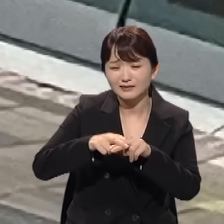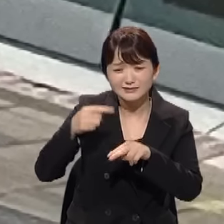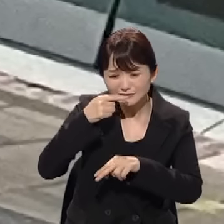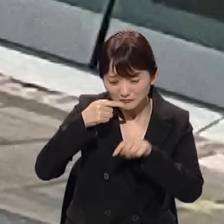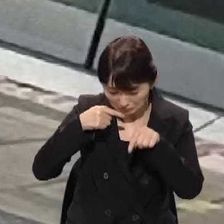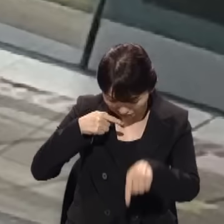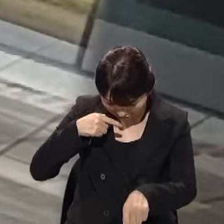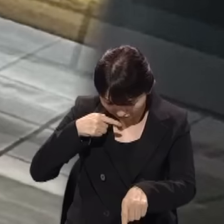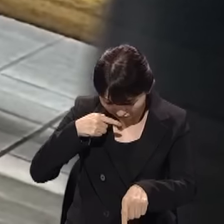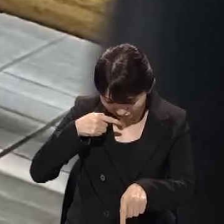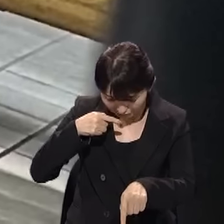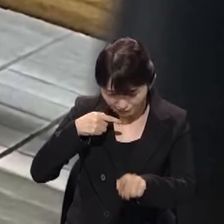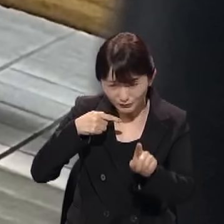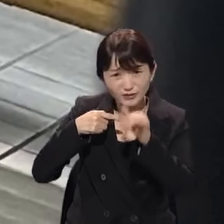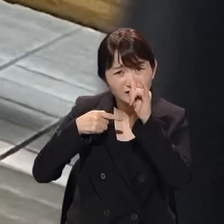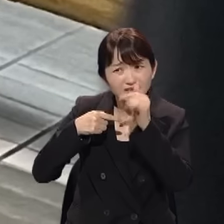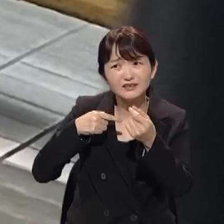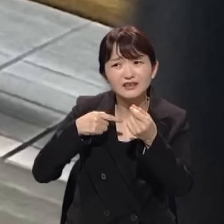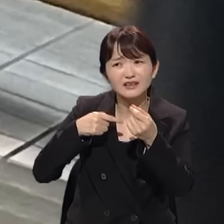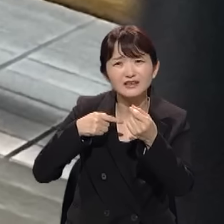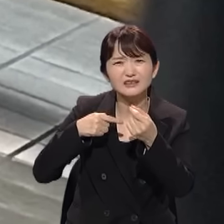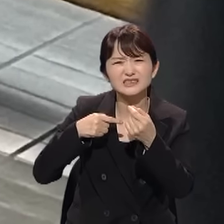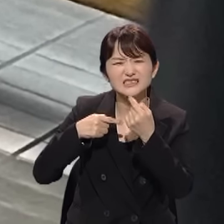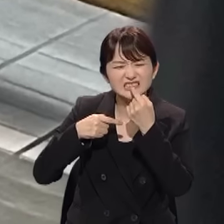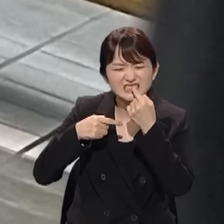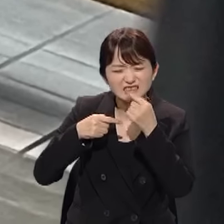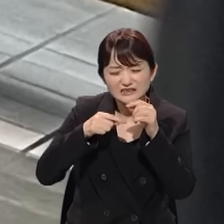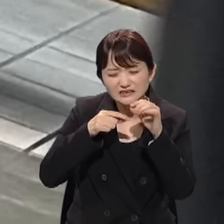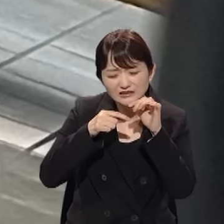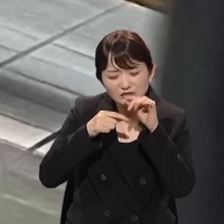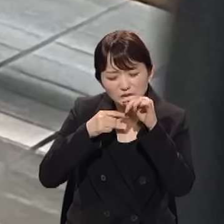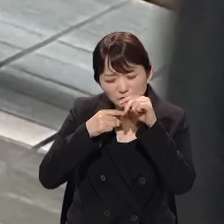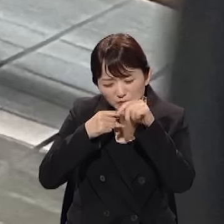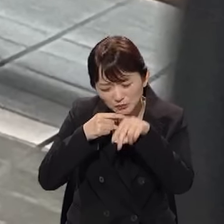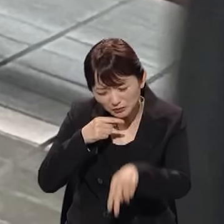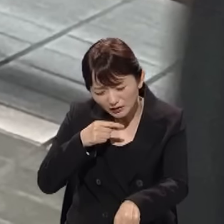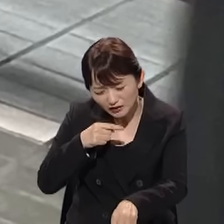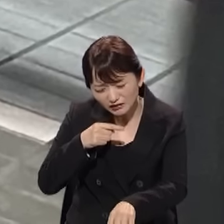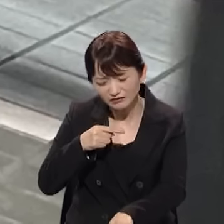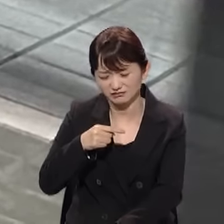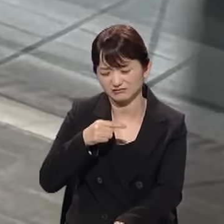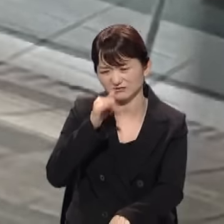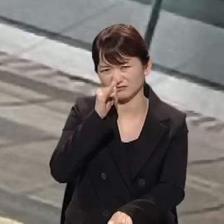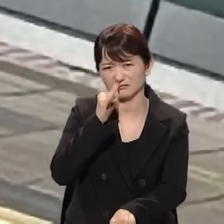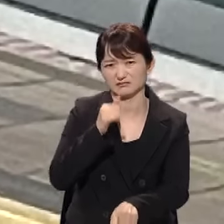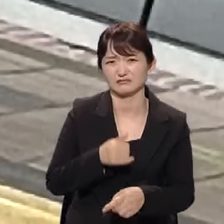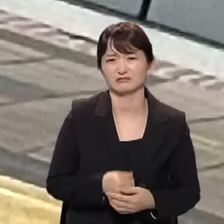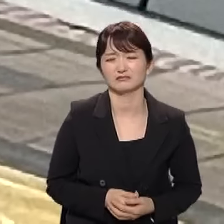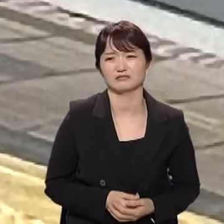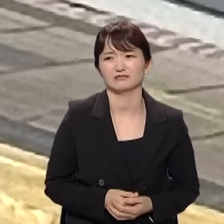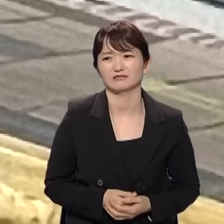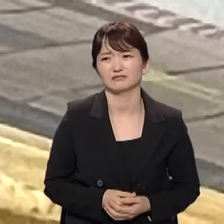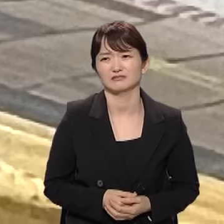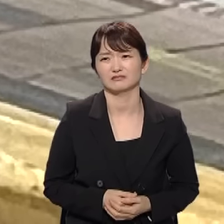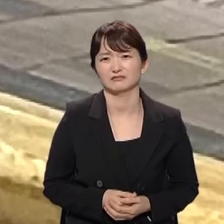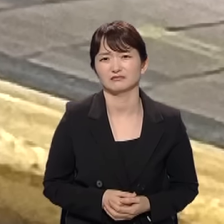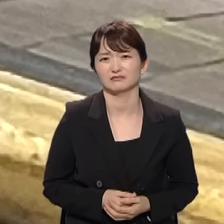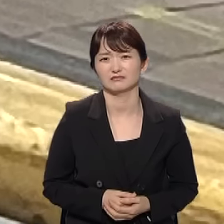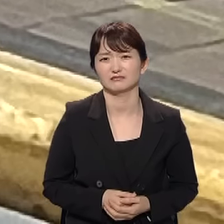볼까요? 바닥에 뭐가 있을 것 같은데 그렇습니다. 하얀 치약 거품이 입에서 나온 그 치약 거품이 무두두두두두 떨어졌어. 양